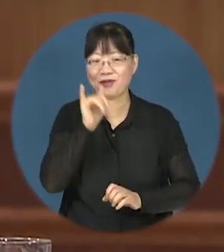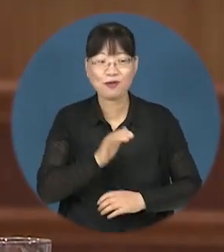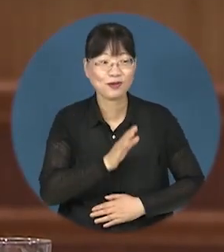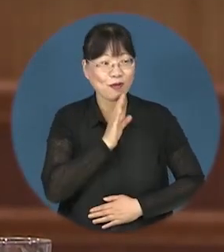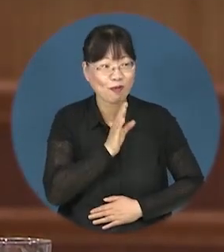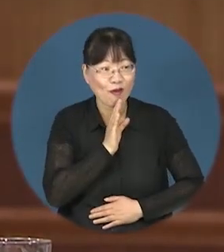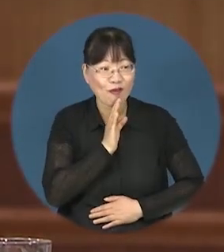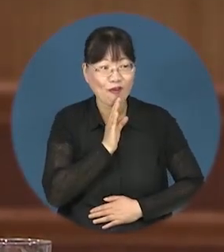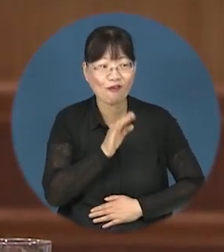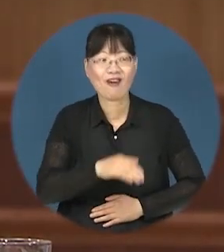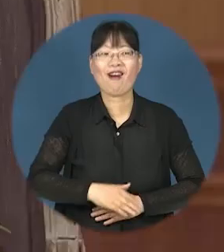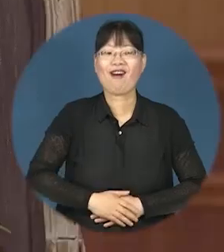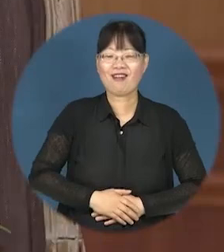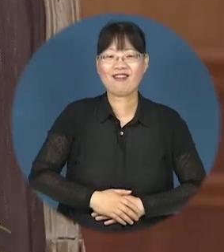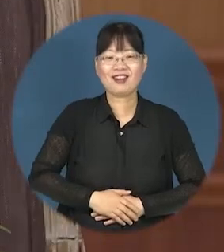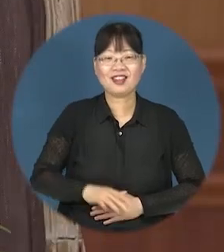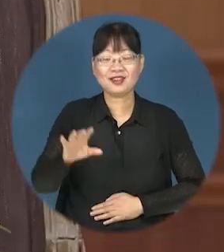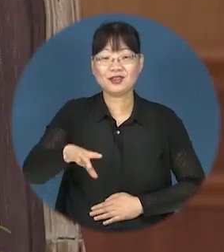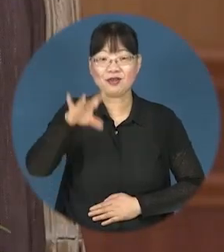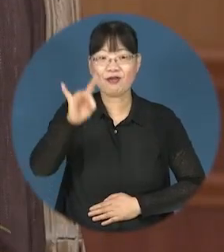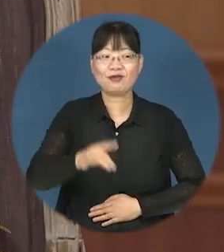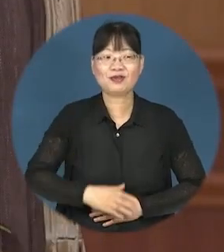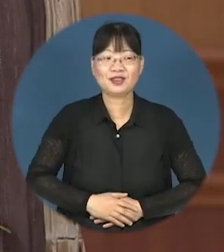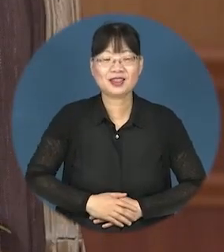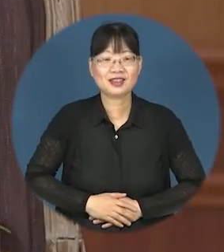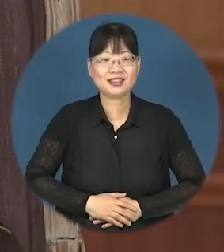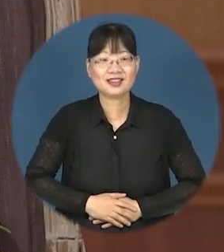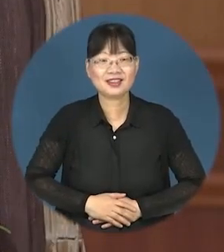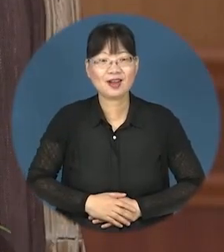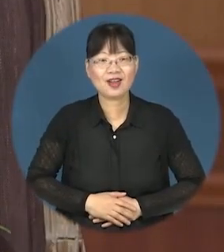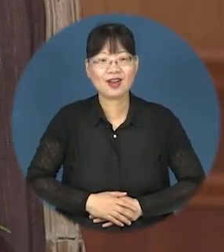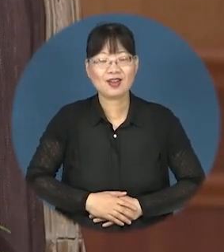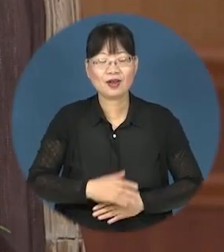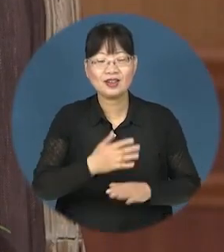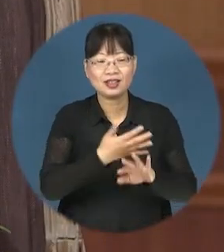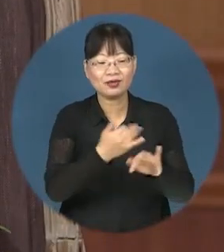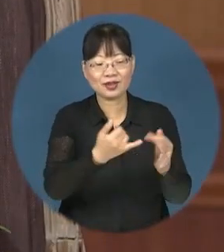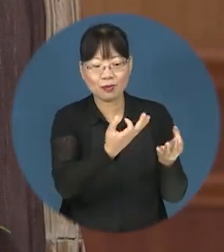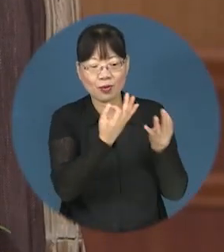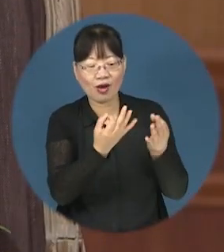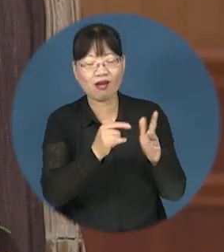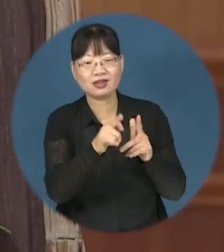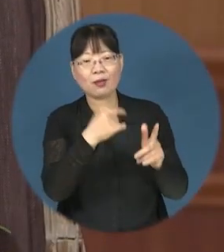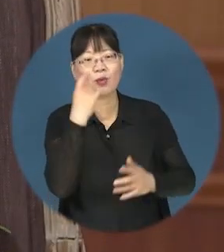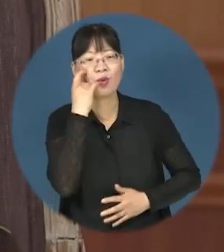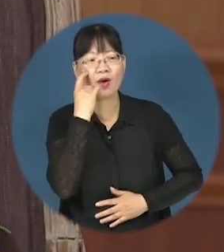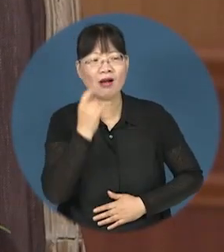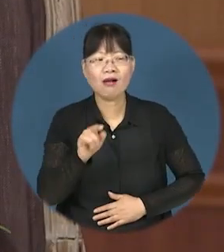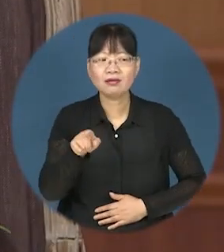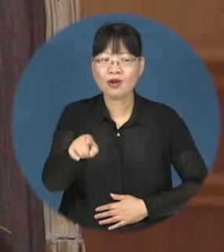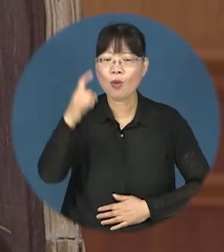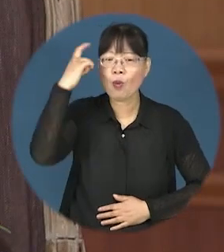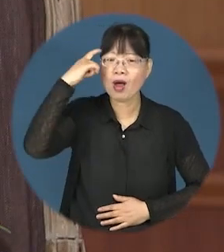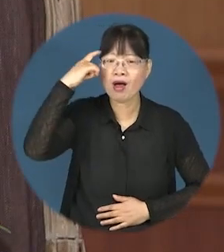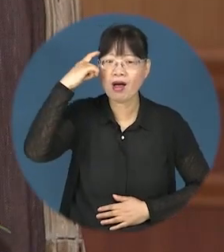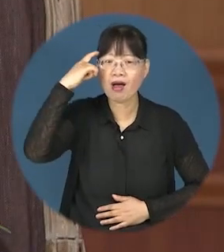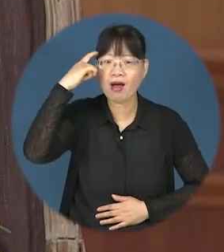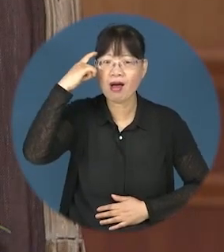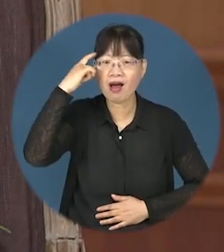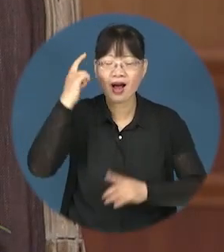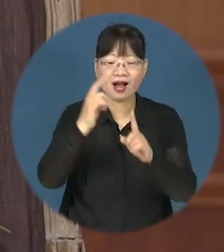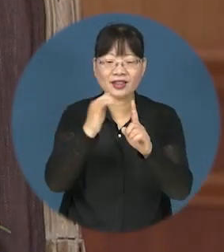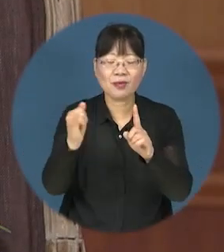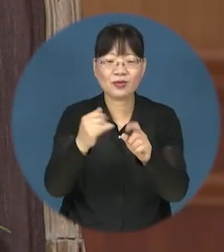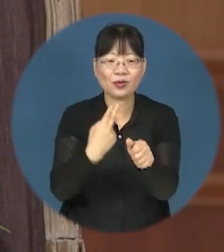맨 못해 예 처음에는 약간 이해를 못하셨어요 모험 같죠 4 왜냐면 왜 한번도